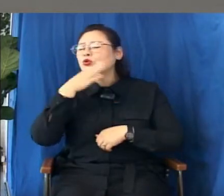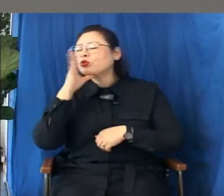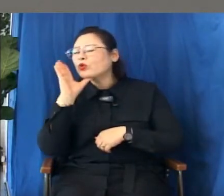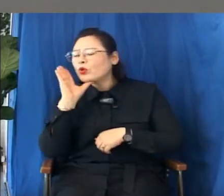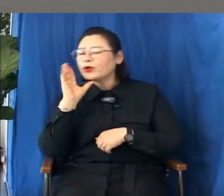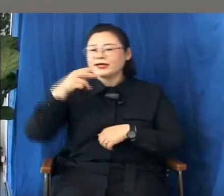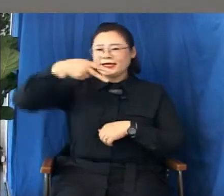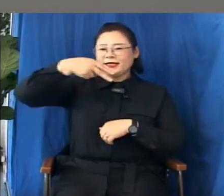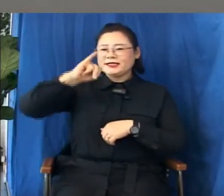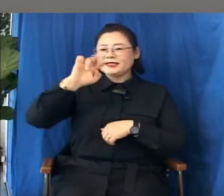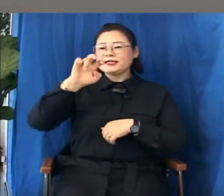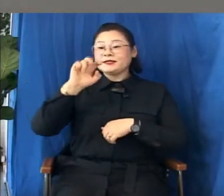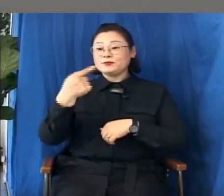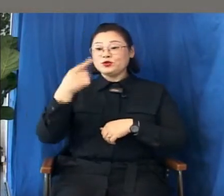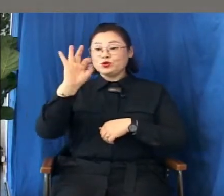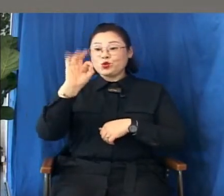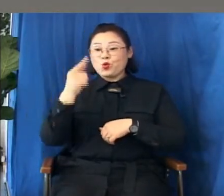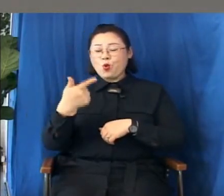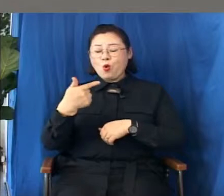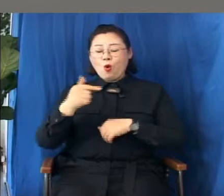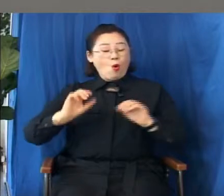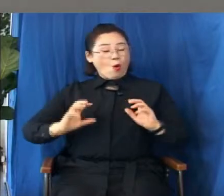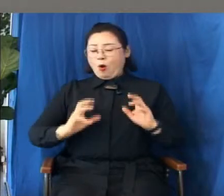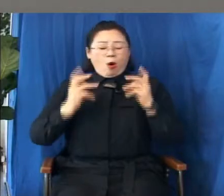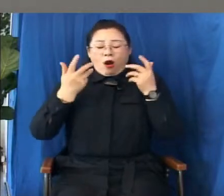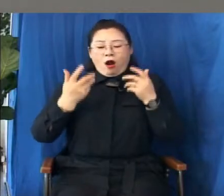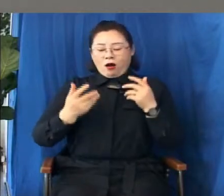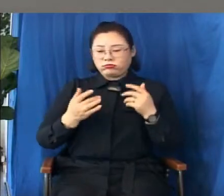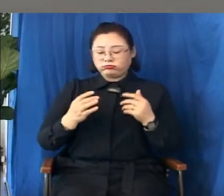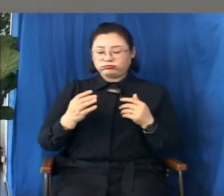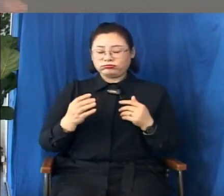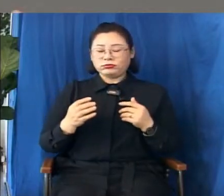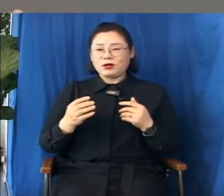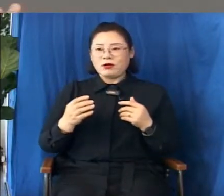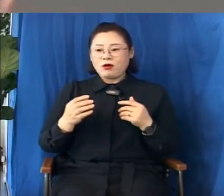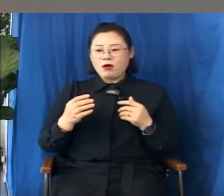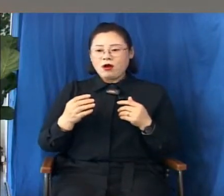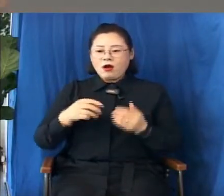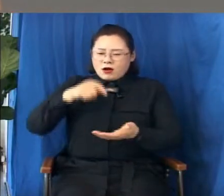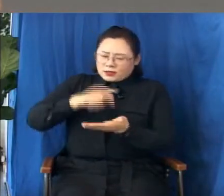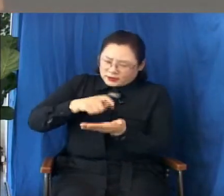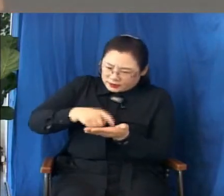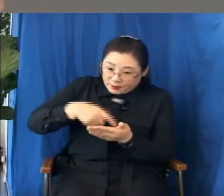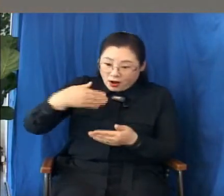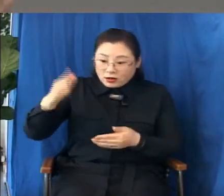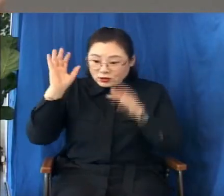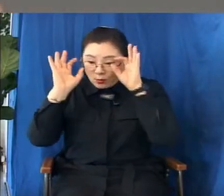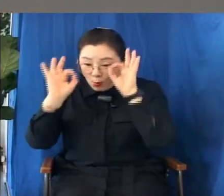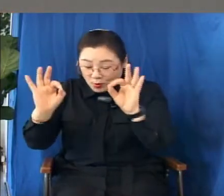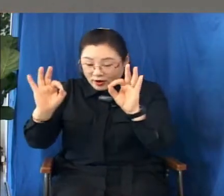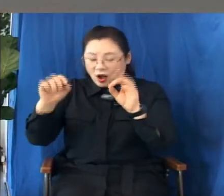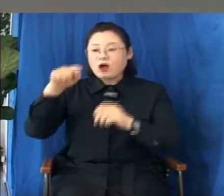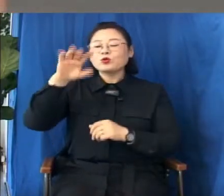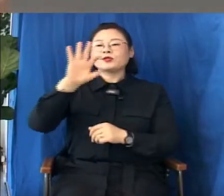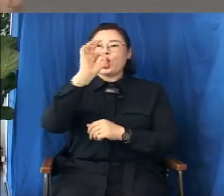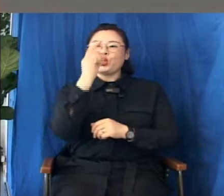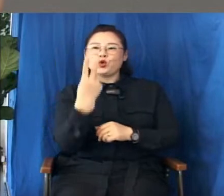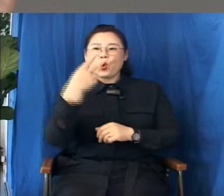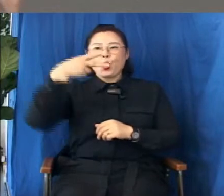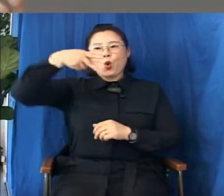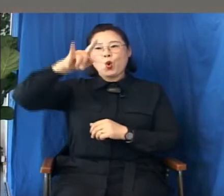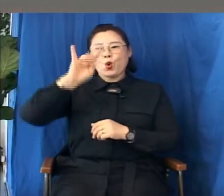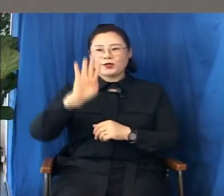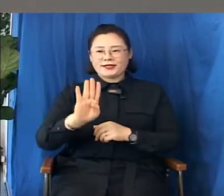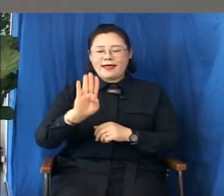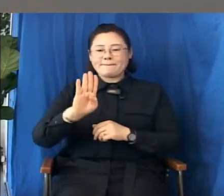기다려오던 그 메시아가 왔다니. 그리고서 막 허겁지겁 성전에 가서 보니까 그곳에 요셉과 마리아가 아기를